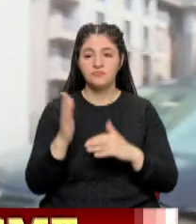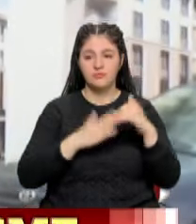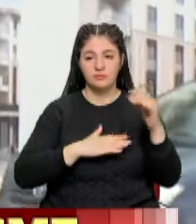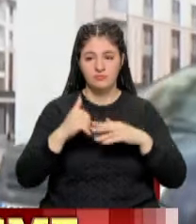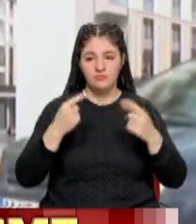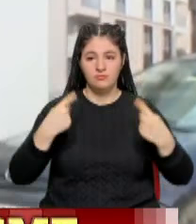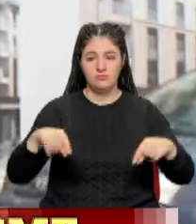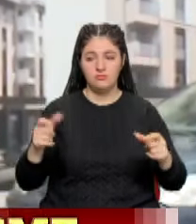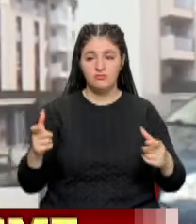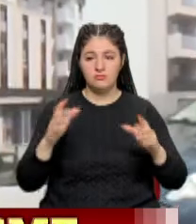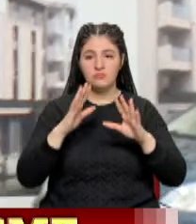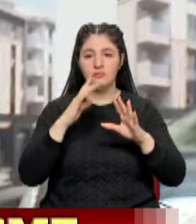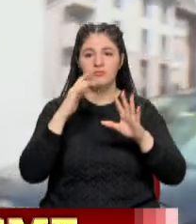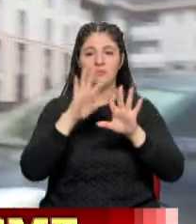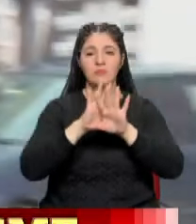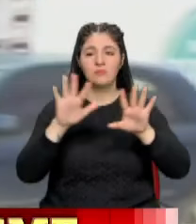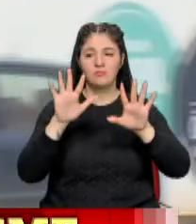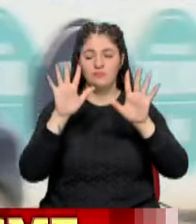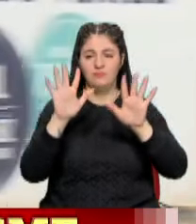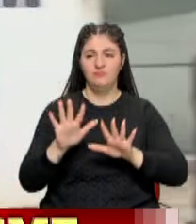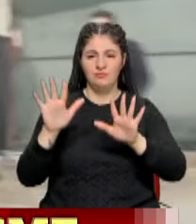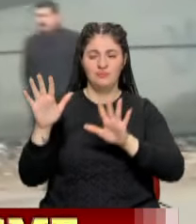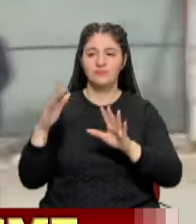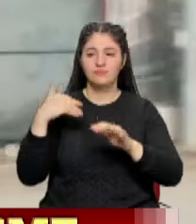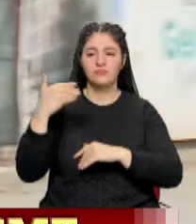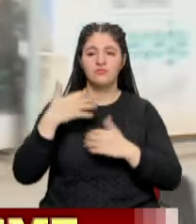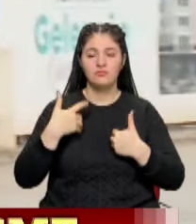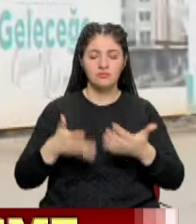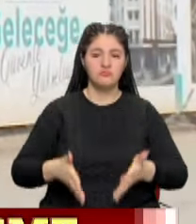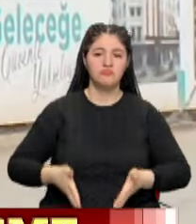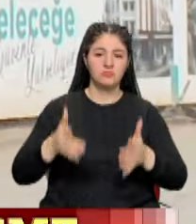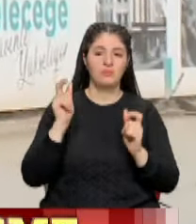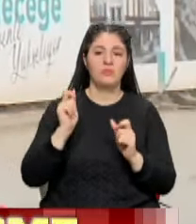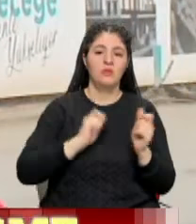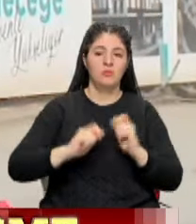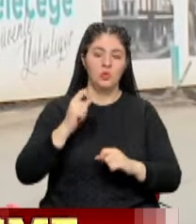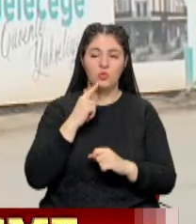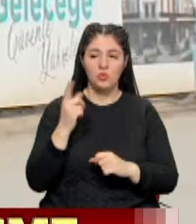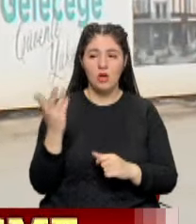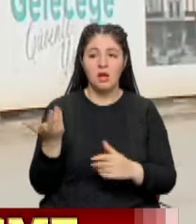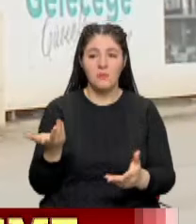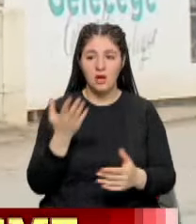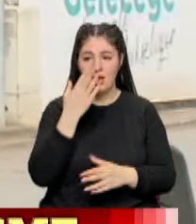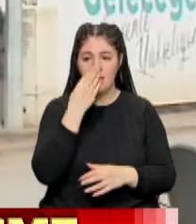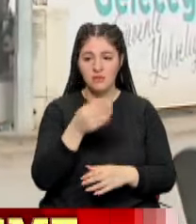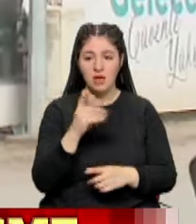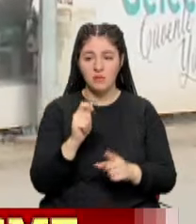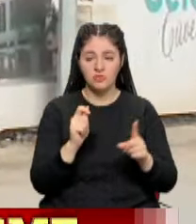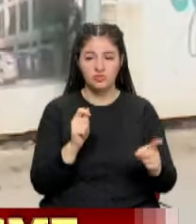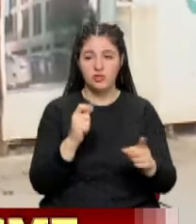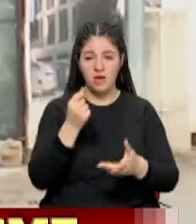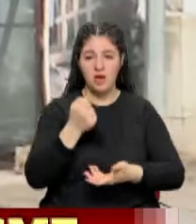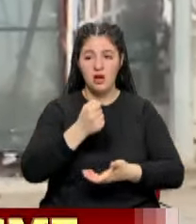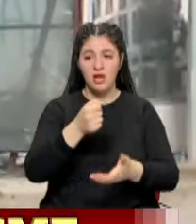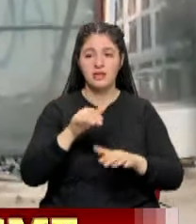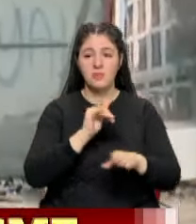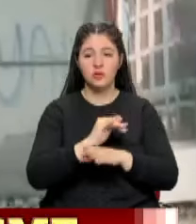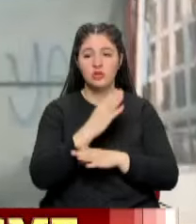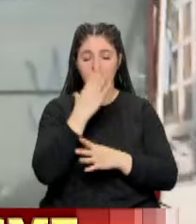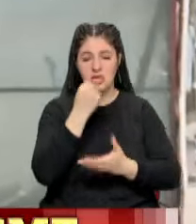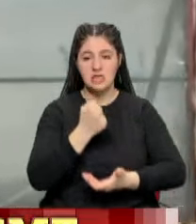İnşaatların etrafına çevrilen panolarda yerinde dönüşüm geleceğe güvenle yükseliyor deniyor ama hibelerle yapılacak bunlar, depremzedelere